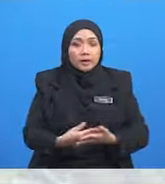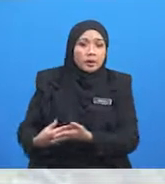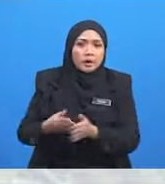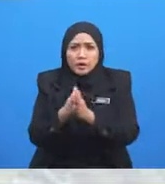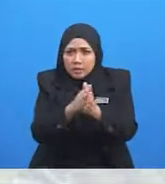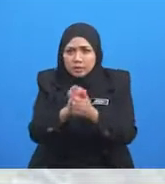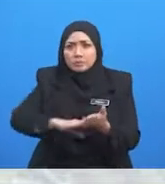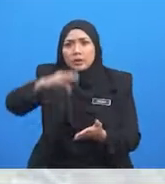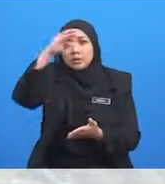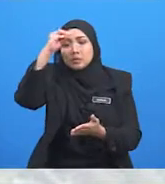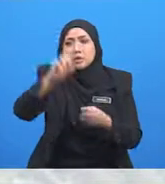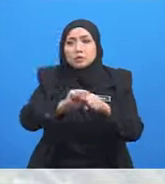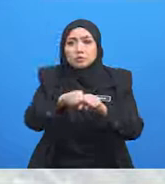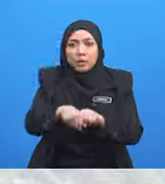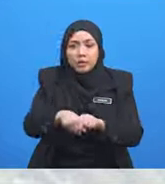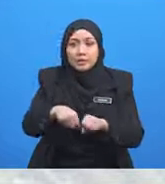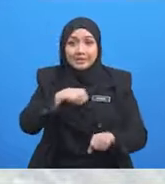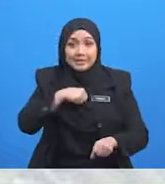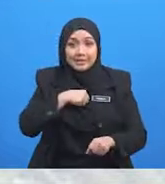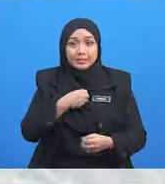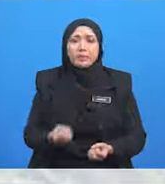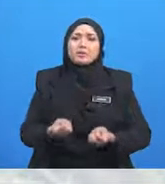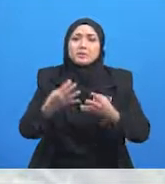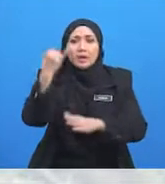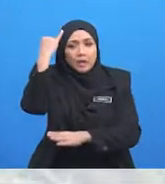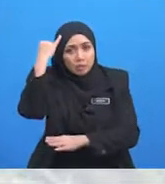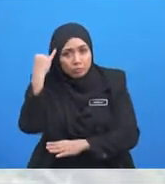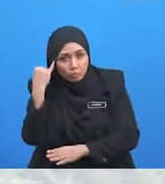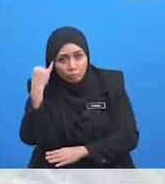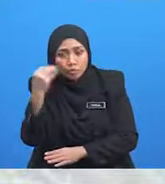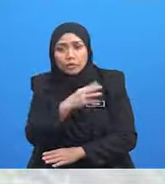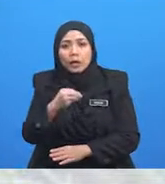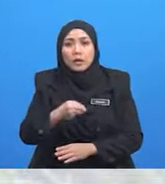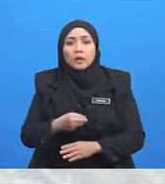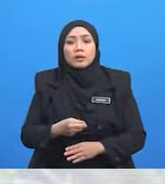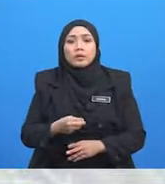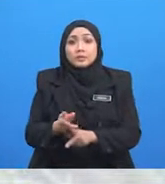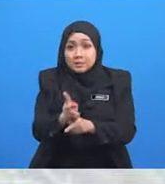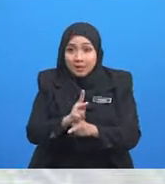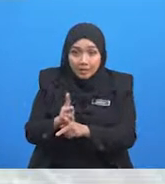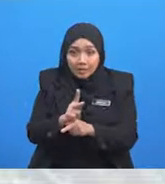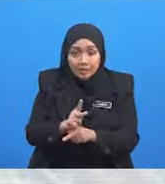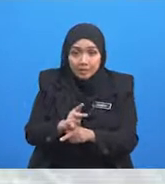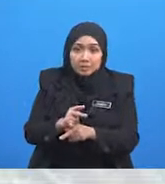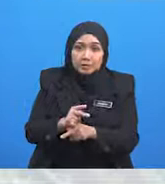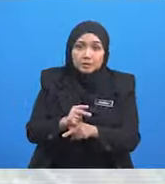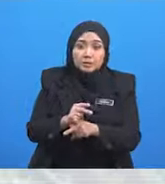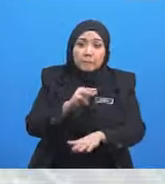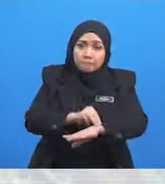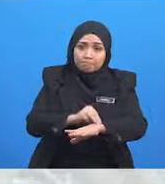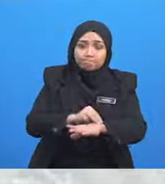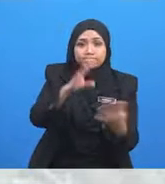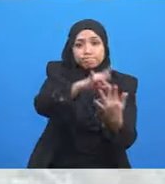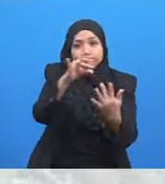supaya dilengkapi dengan ilmu pengetahuan dan berhati-hati dalam memilih kawan.